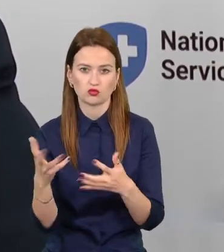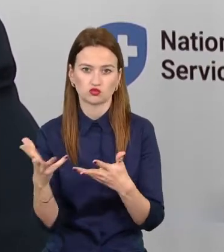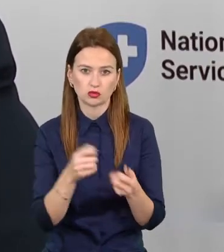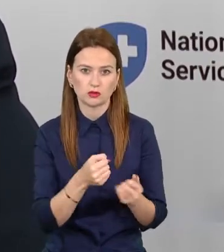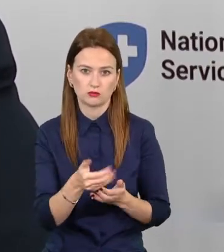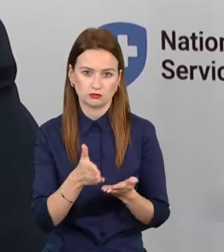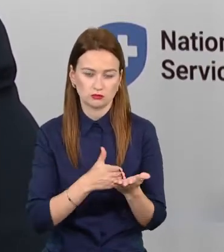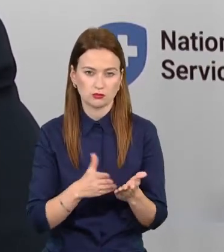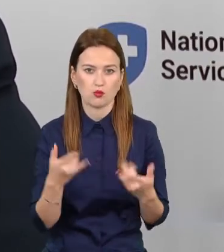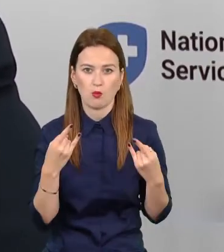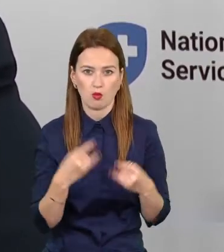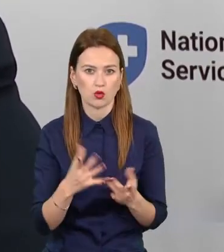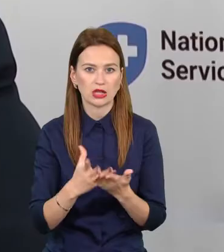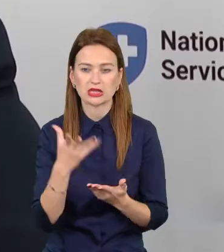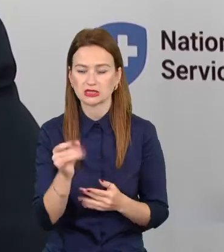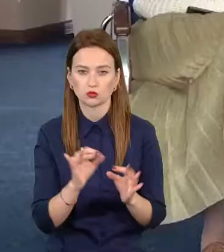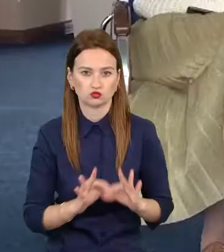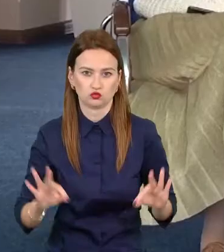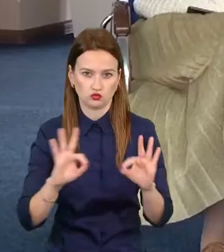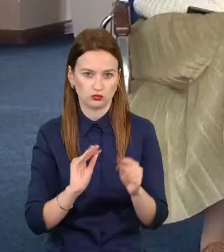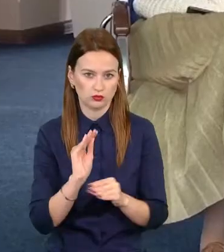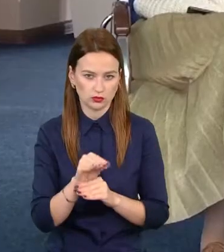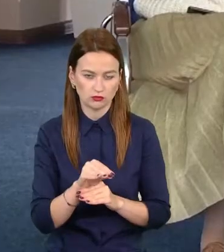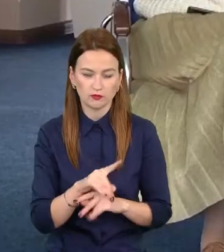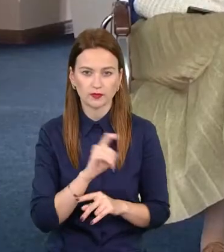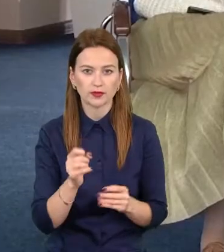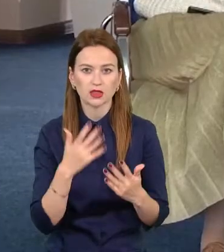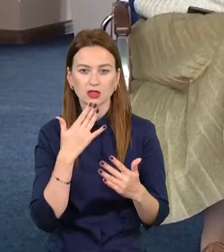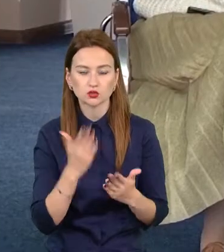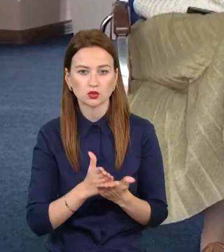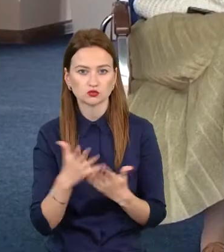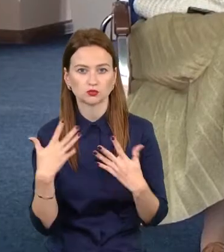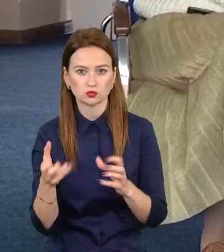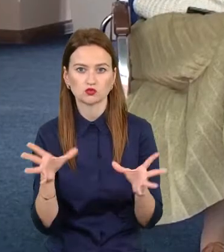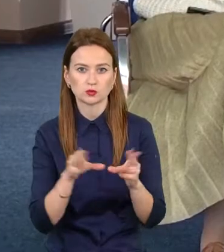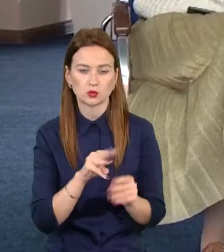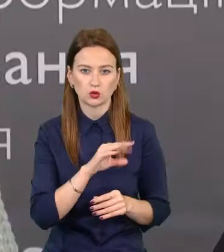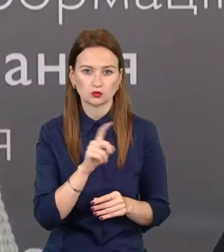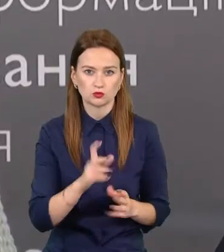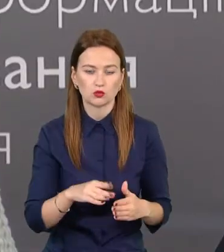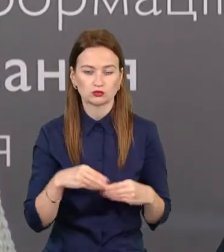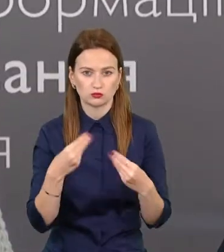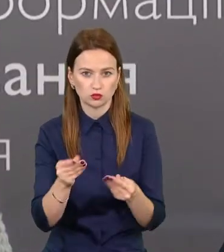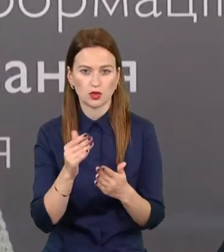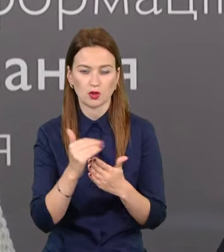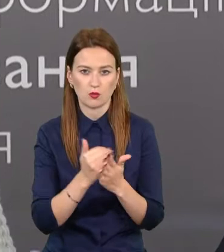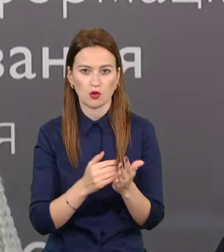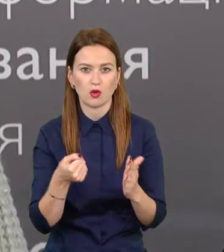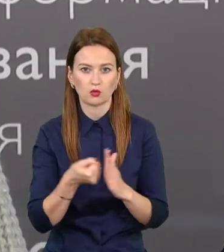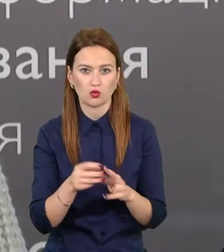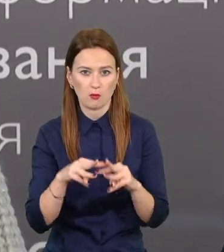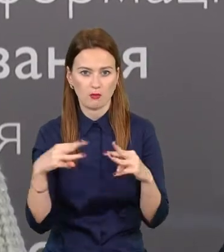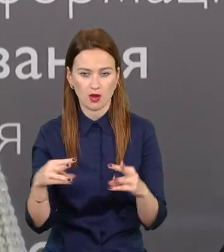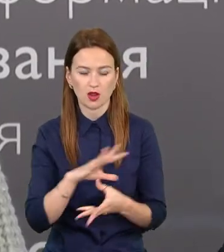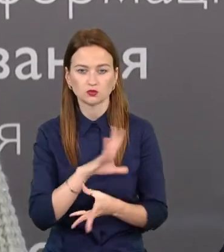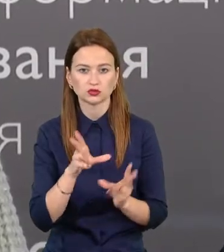наприклад, з пологів, не сплачуючи нічого додатково. Служба здоров'я спільно з МОЗ вже подали програму медичних гарантій до парламенту. Загальна